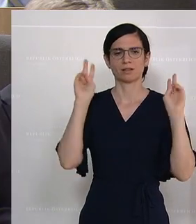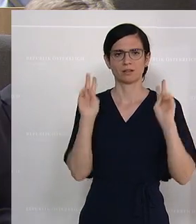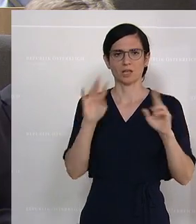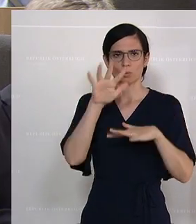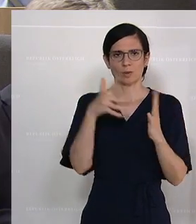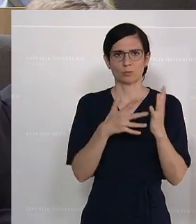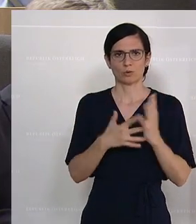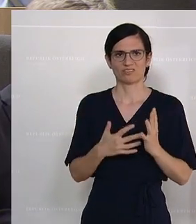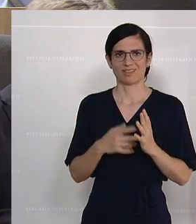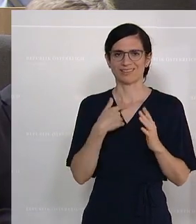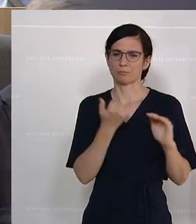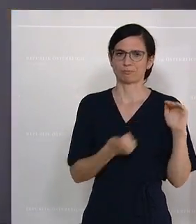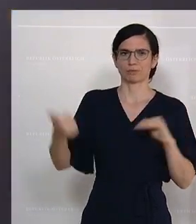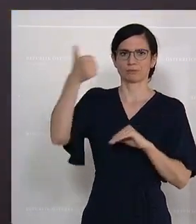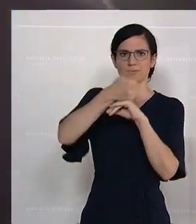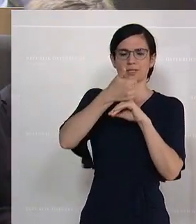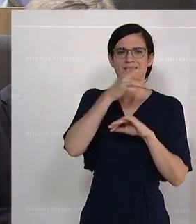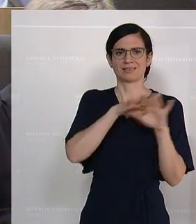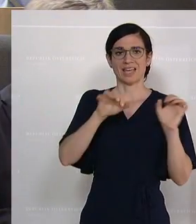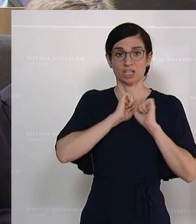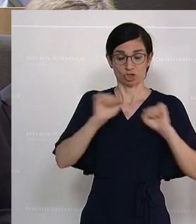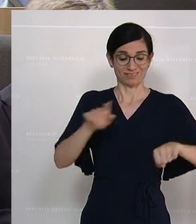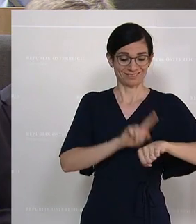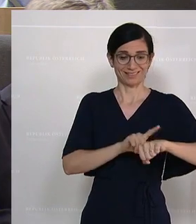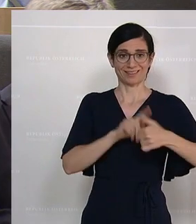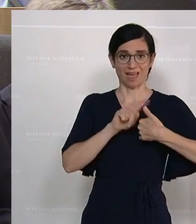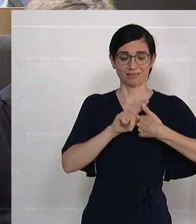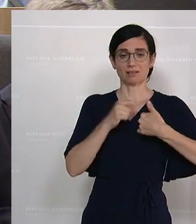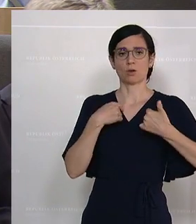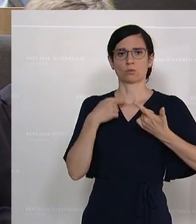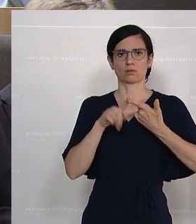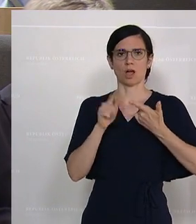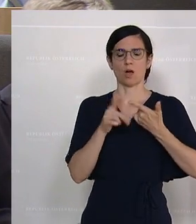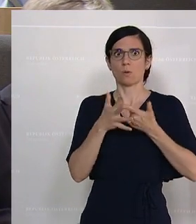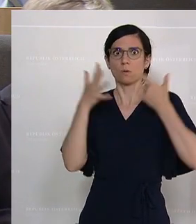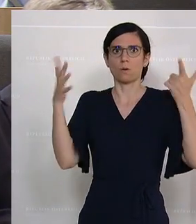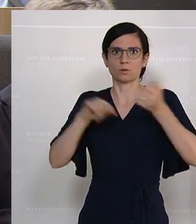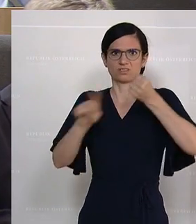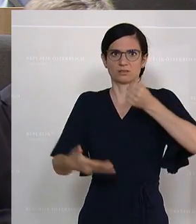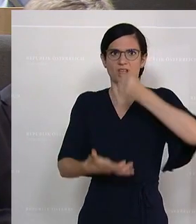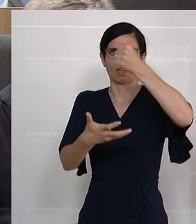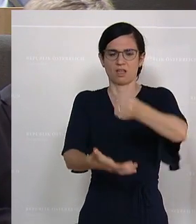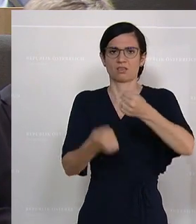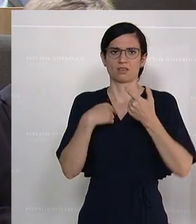stehen wir in der vordersten reihe mit der geschwindigkeit der maßnahme und mit der größenordnung der maßnahme und